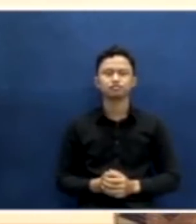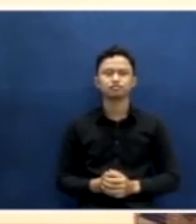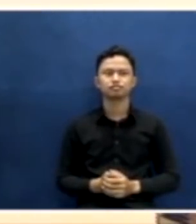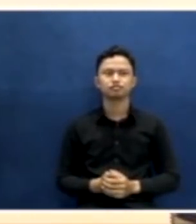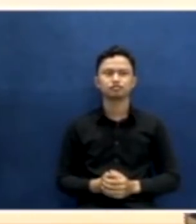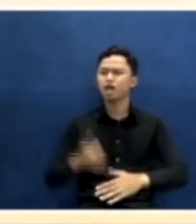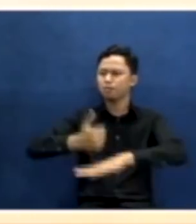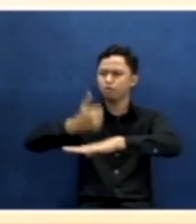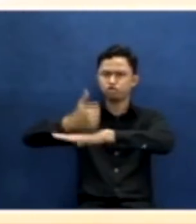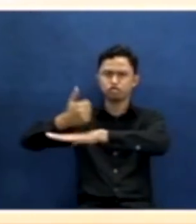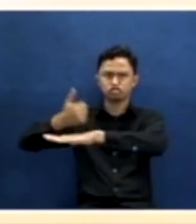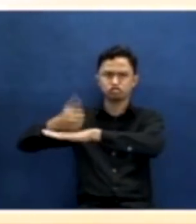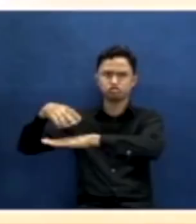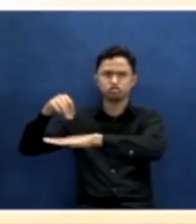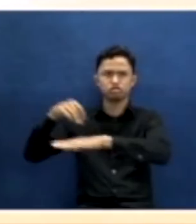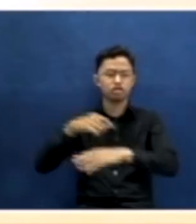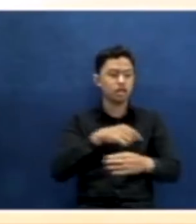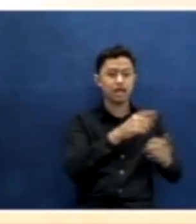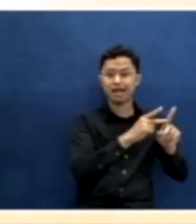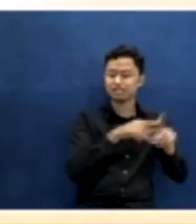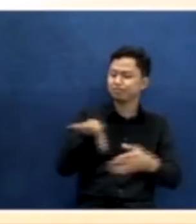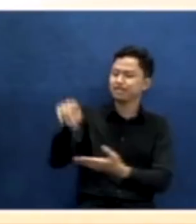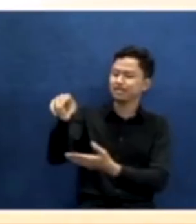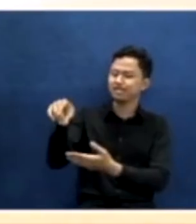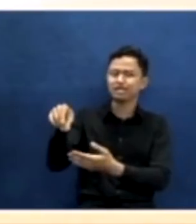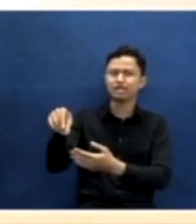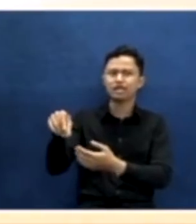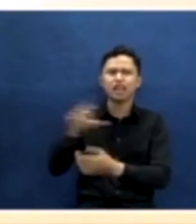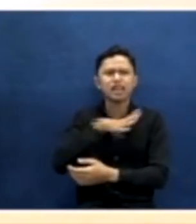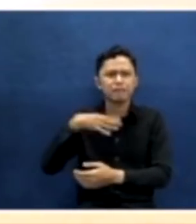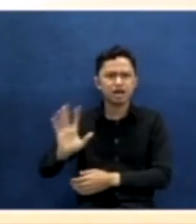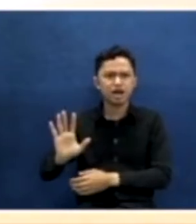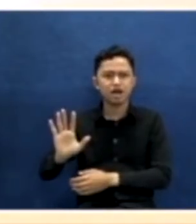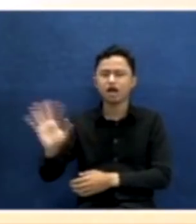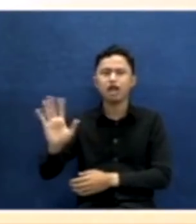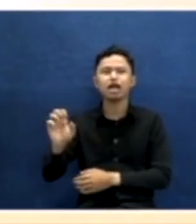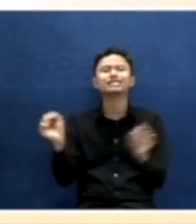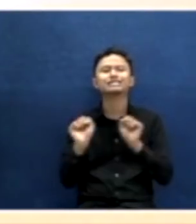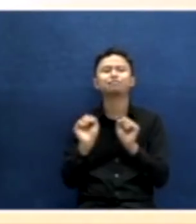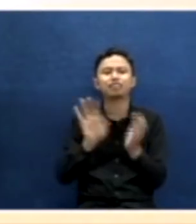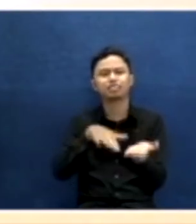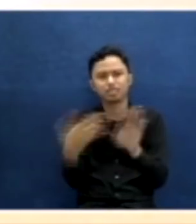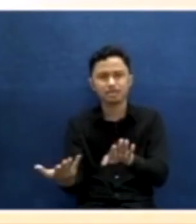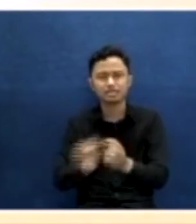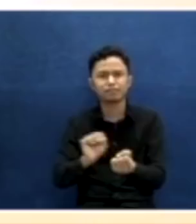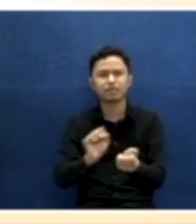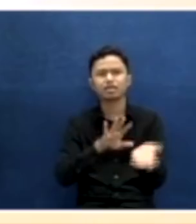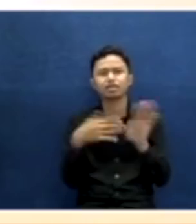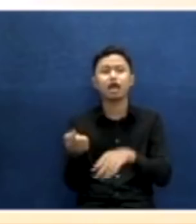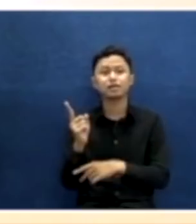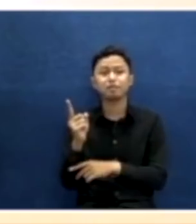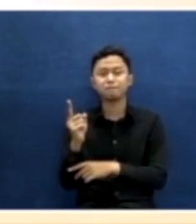dipilih oleh hajjaj BIN Yusuf tidak pernah bertahan lama kenapa disebabkan doa yang dipanjatkan oleh masyarakat Irak ketika